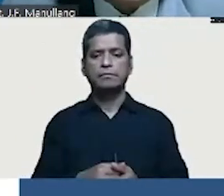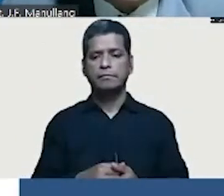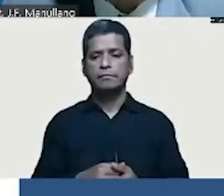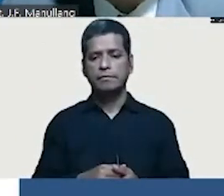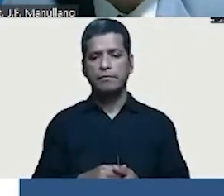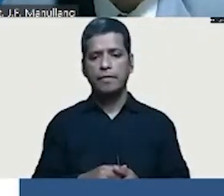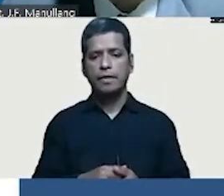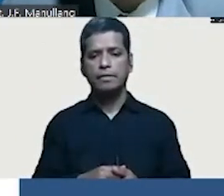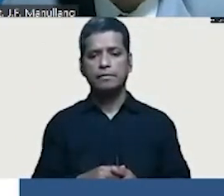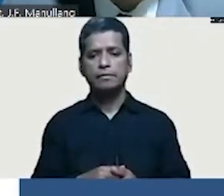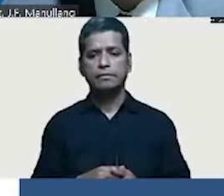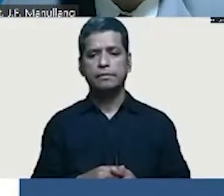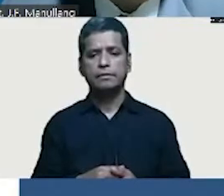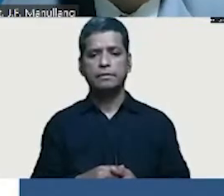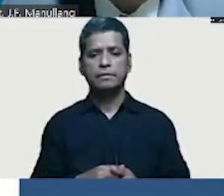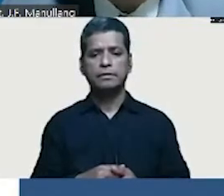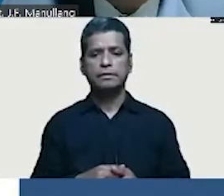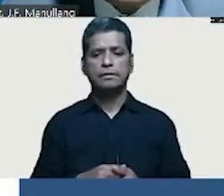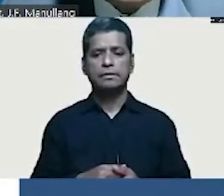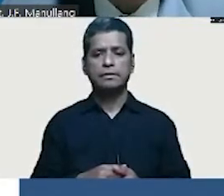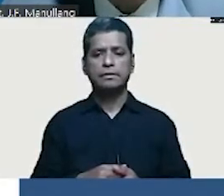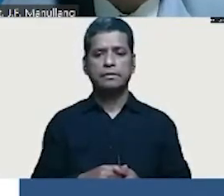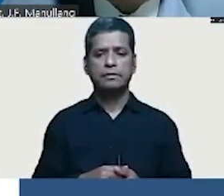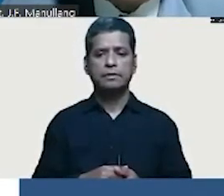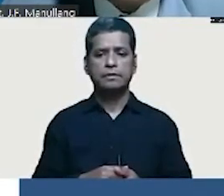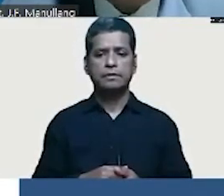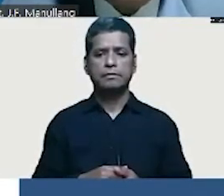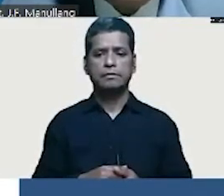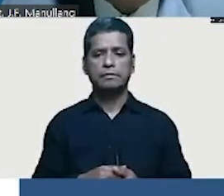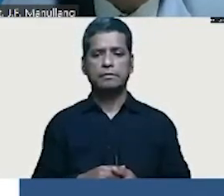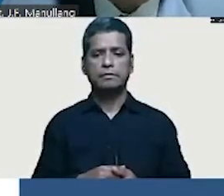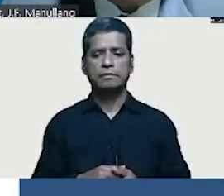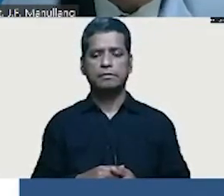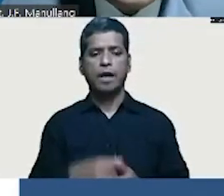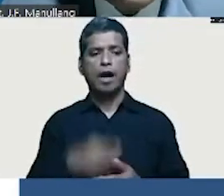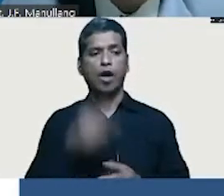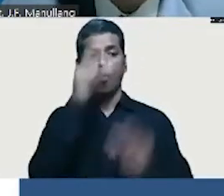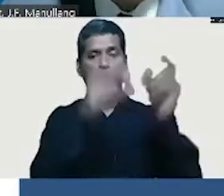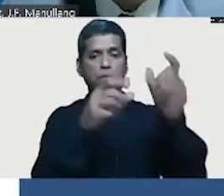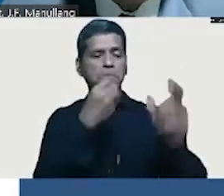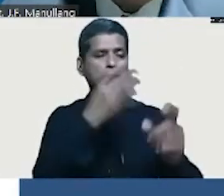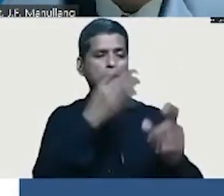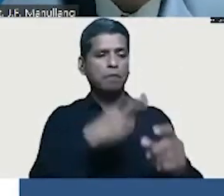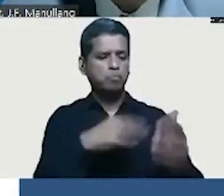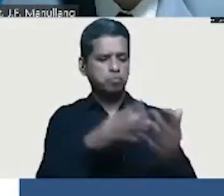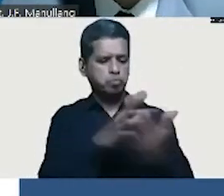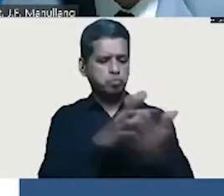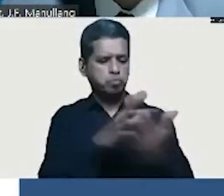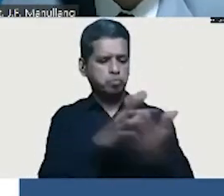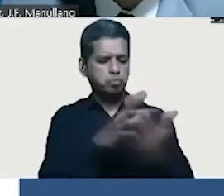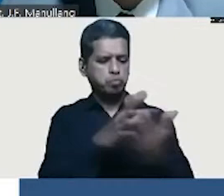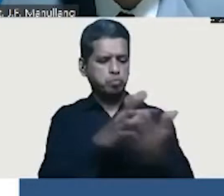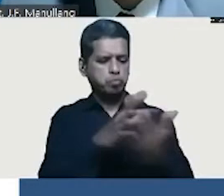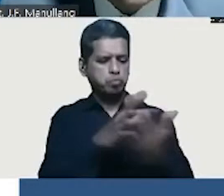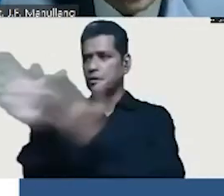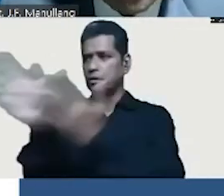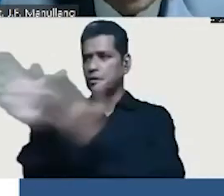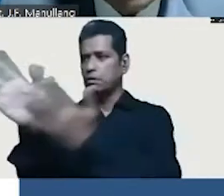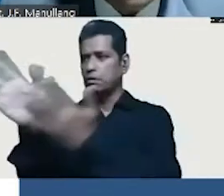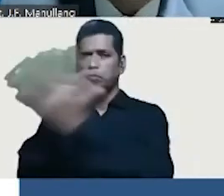yang mungkin dianggap sebagai nubuatan atau kitab para nabi kalau tidak menyaksikan tentang